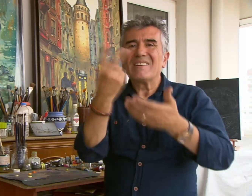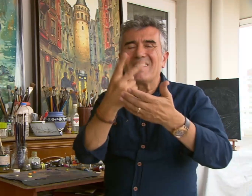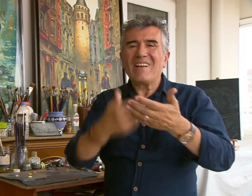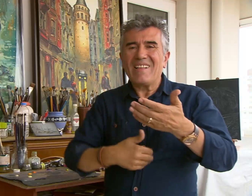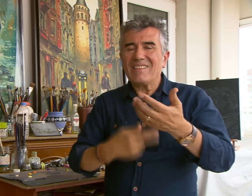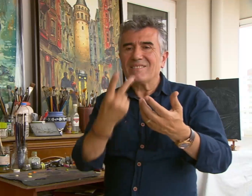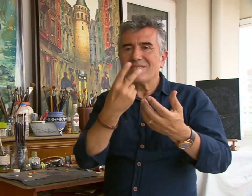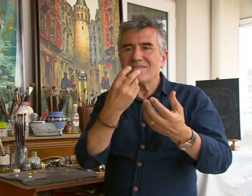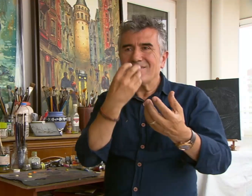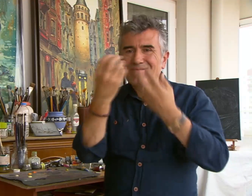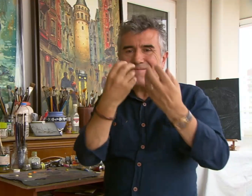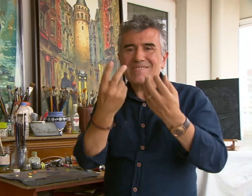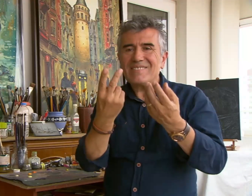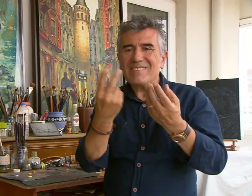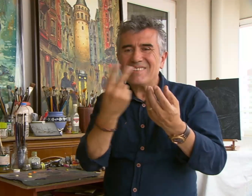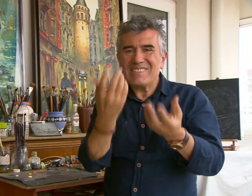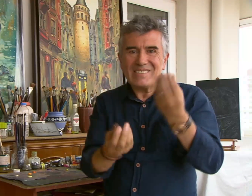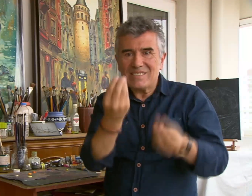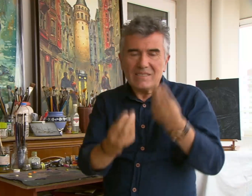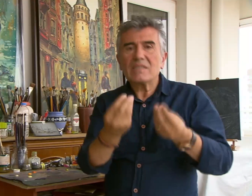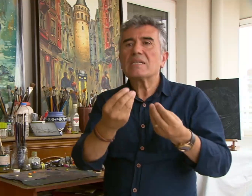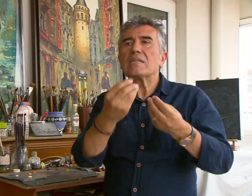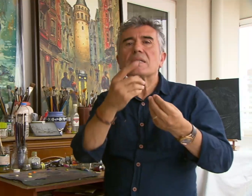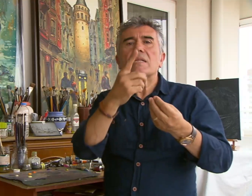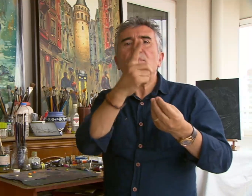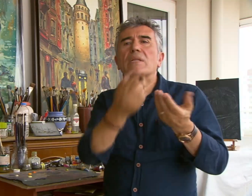...1996 yılında karikatüre başladım.